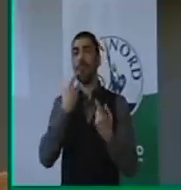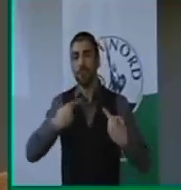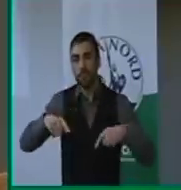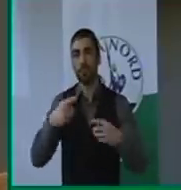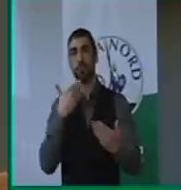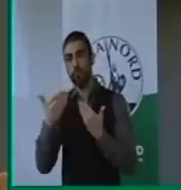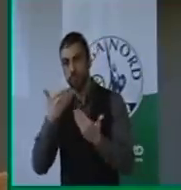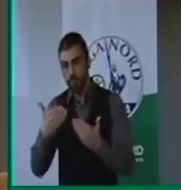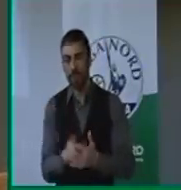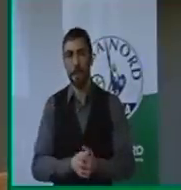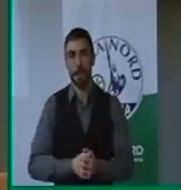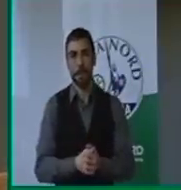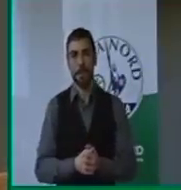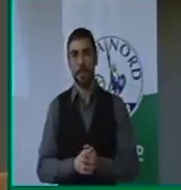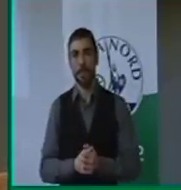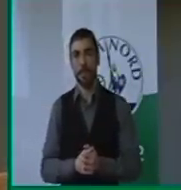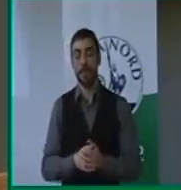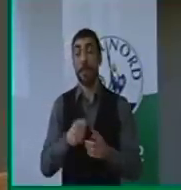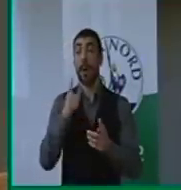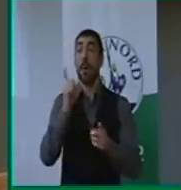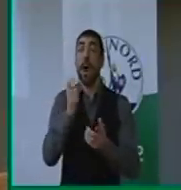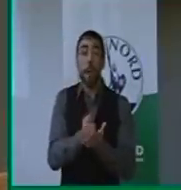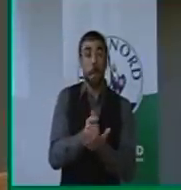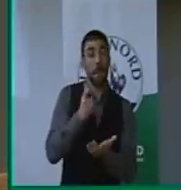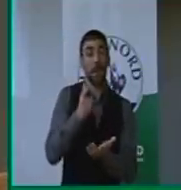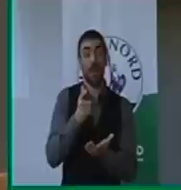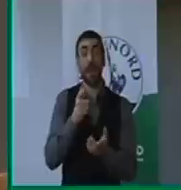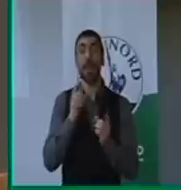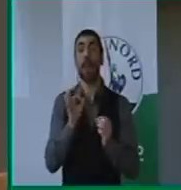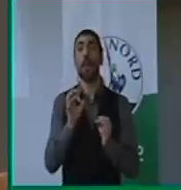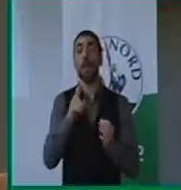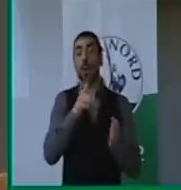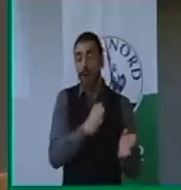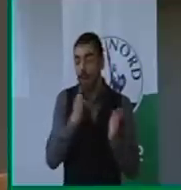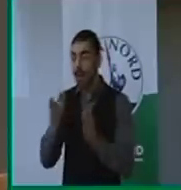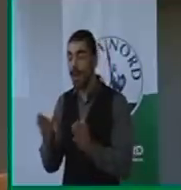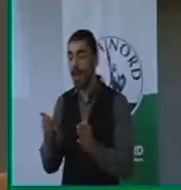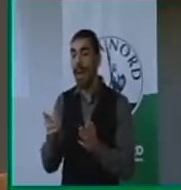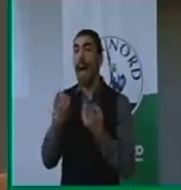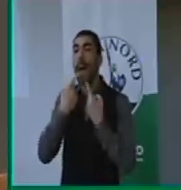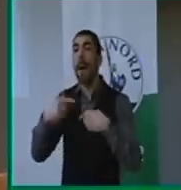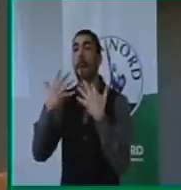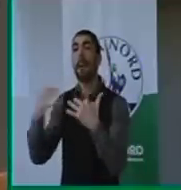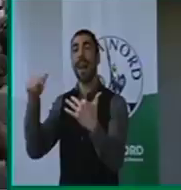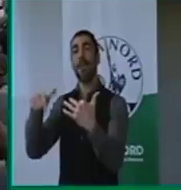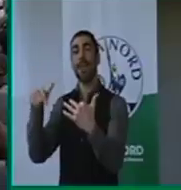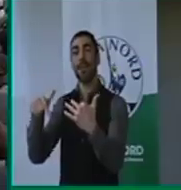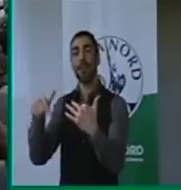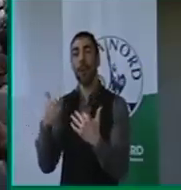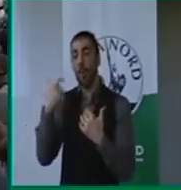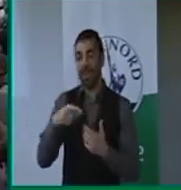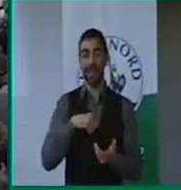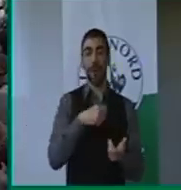ed è stato fondamentale il passaggio in Parlamento perché quando è nata questa questa